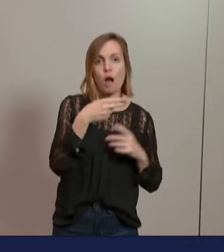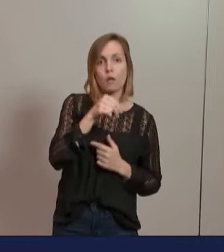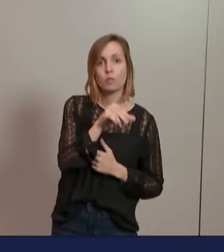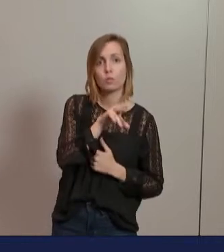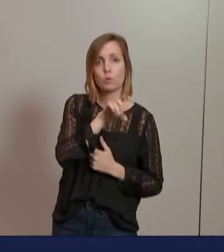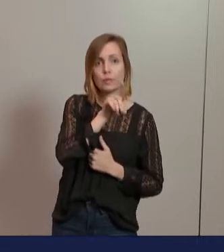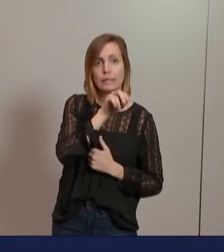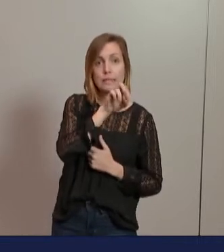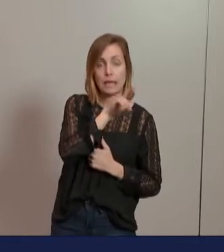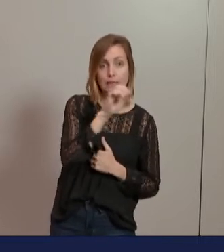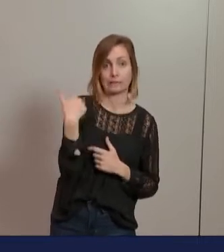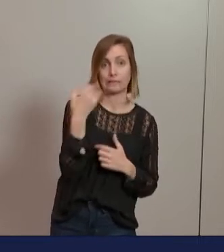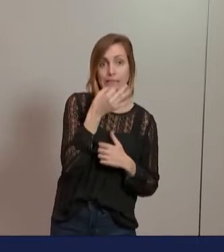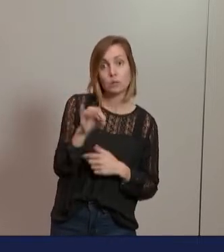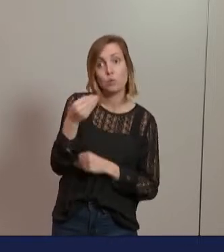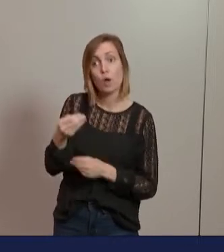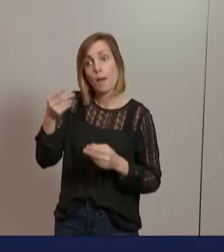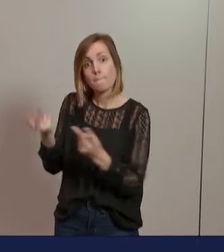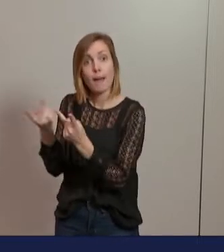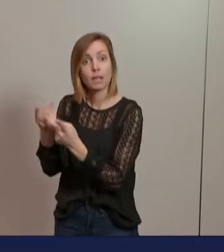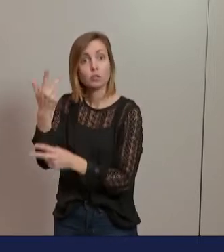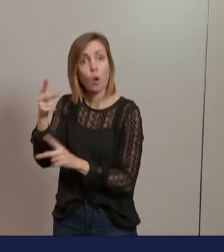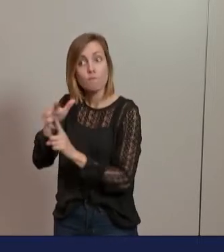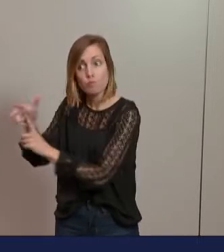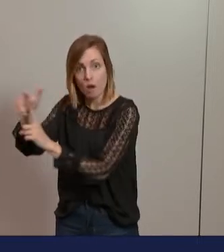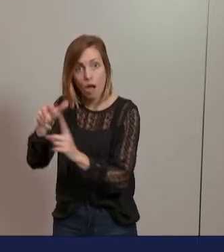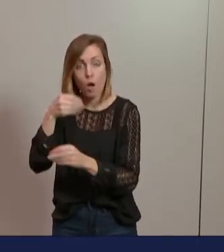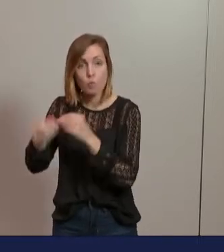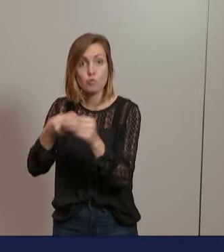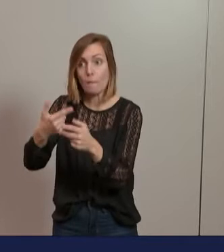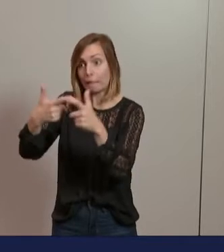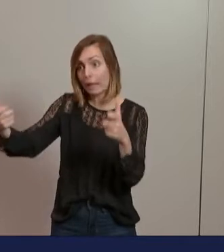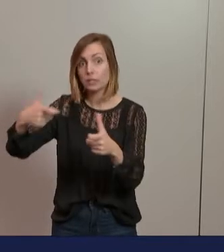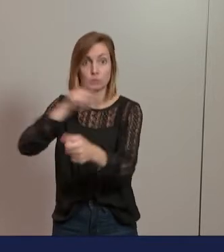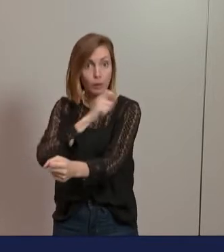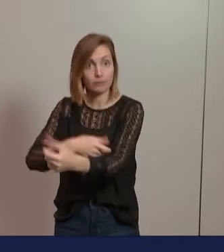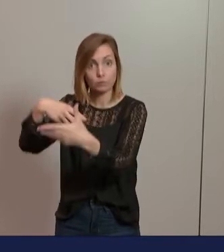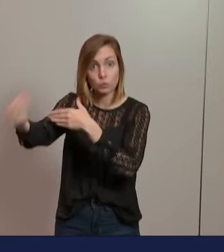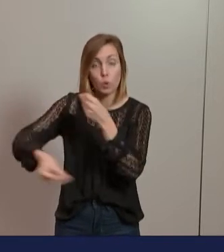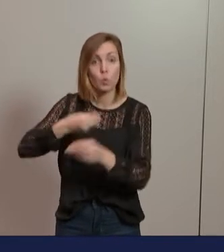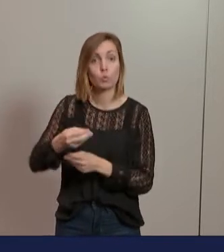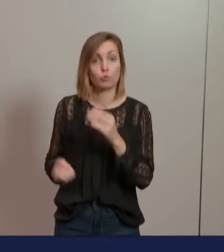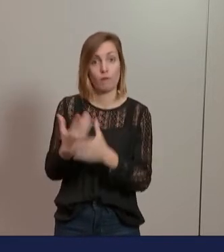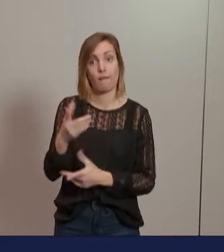dit tout à l'heure, sur le parc des Trois Moulins, sur les équipements sportifs de plein air ou encore sur la nouvelle fête de la ville.